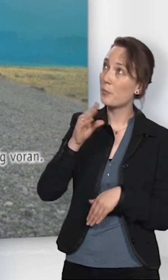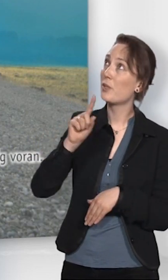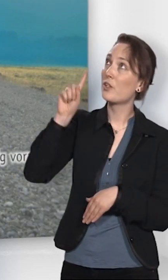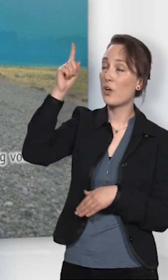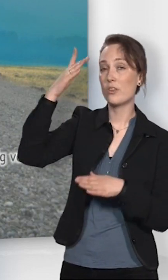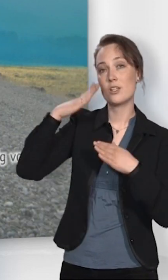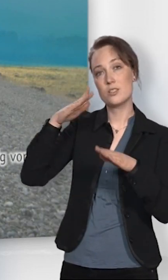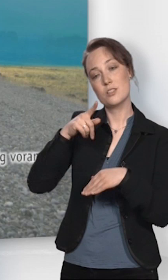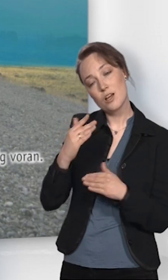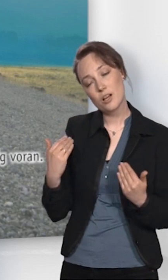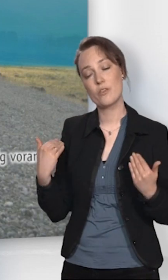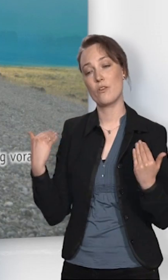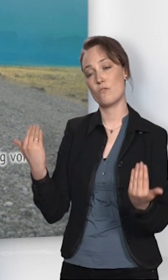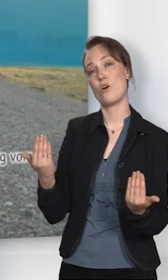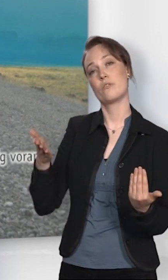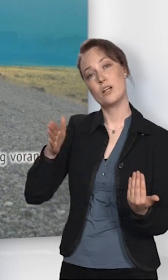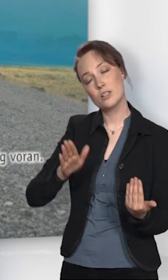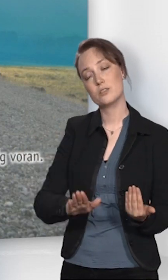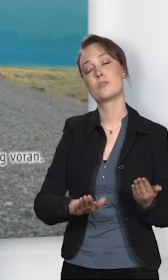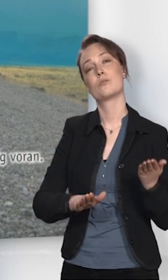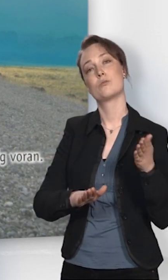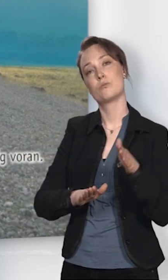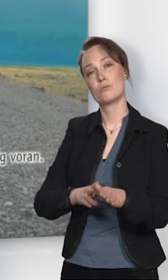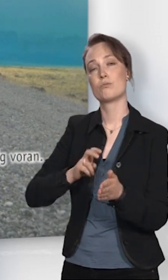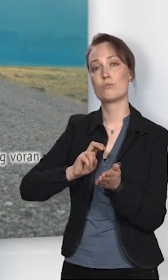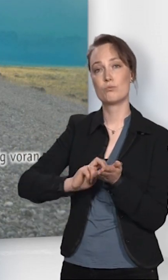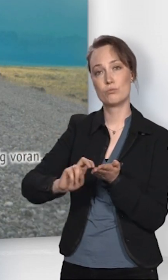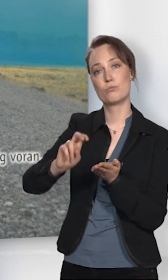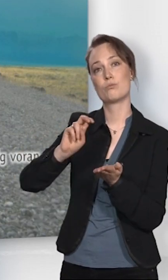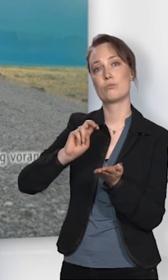Geh mit Gottes Segen voran.